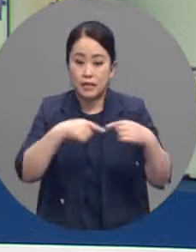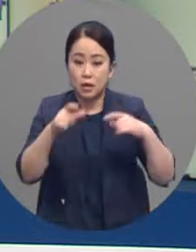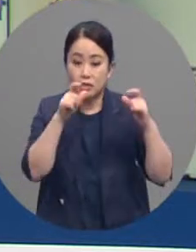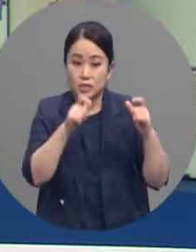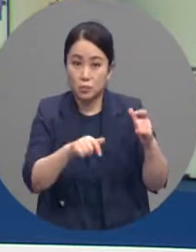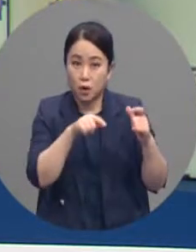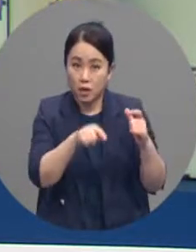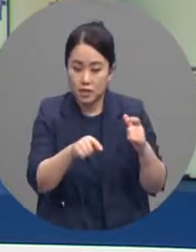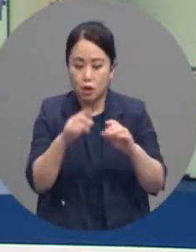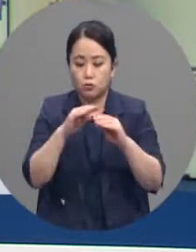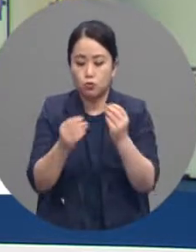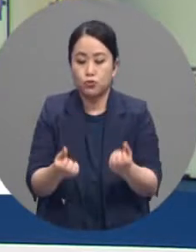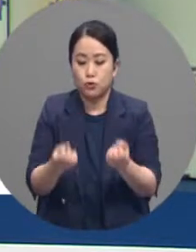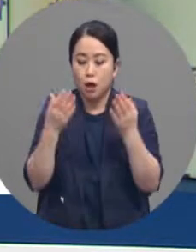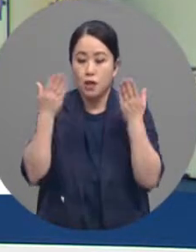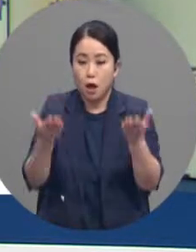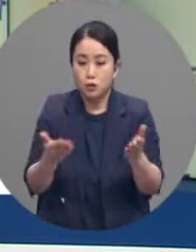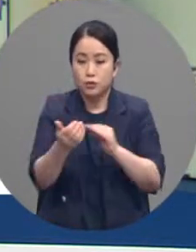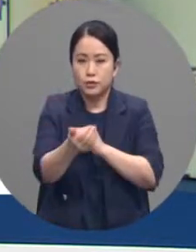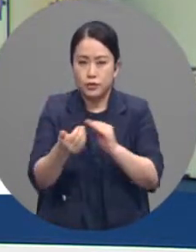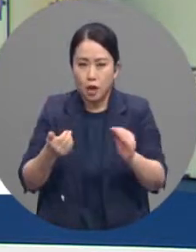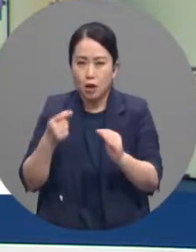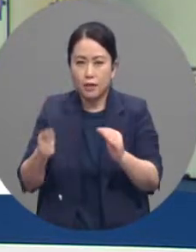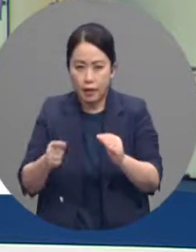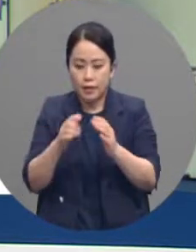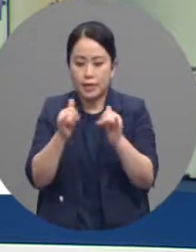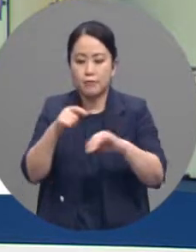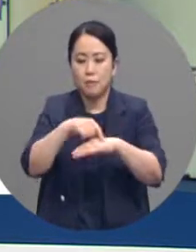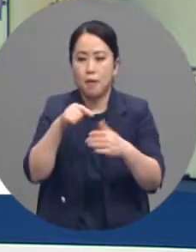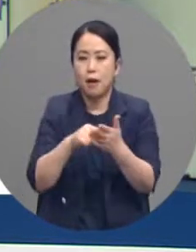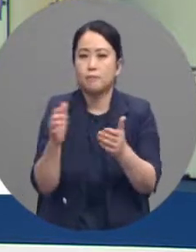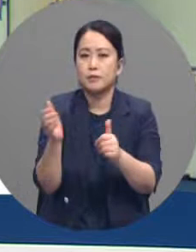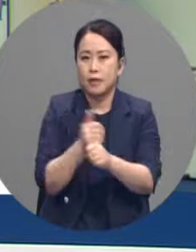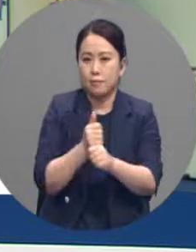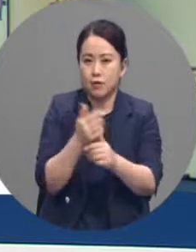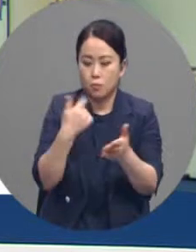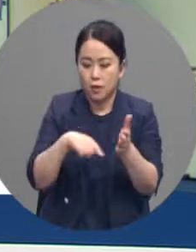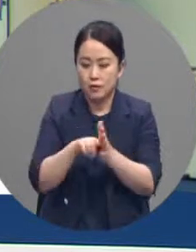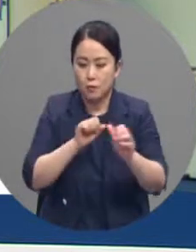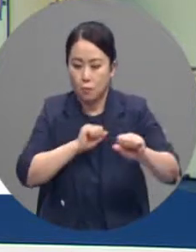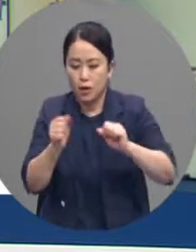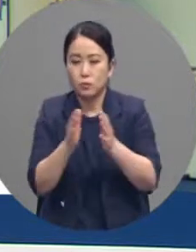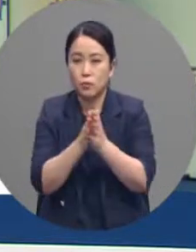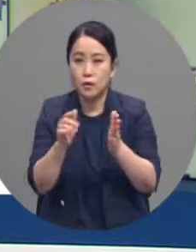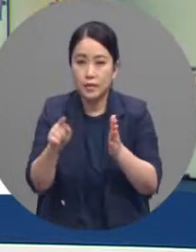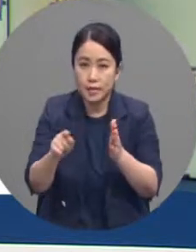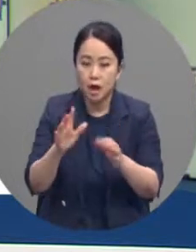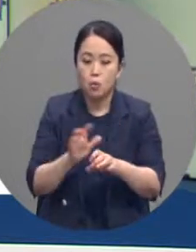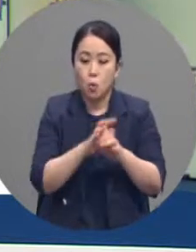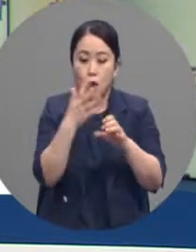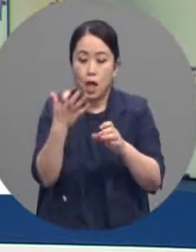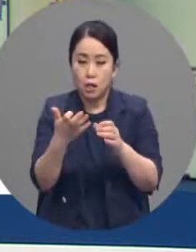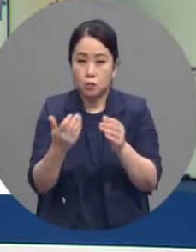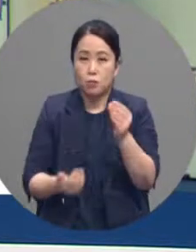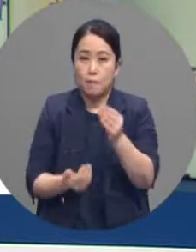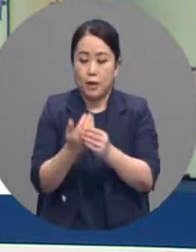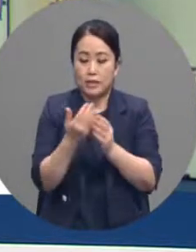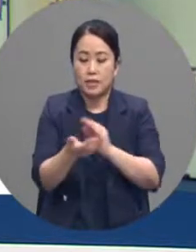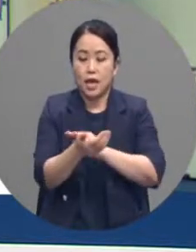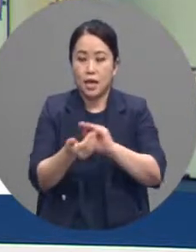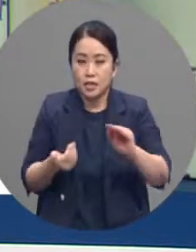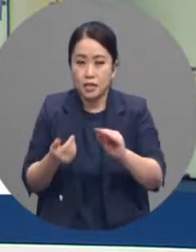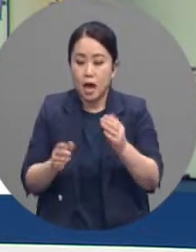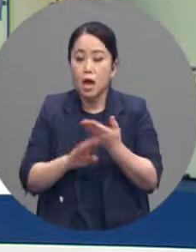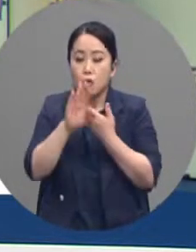정치권은 추석 연휴를 앞두고 민심 잡기에 나섰습니다. 여야의 부산시당 지도부가 코로나19 발생 이후 처음으로